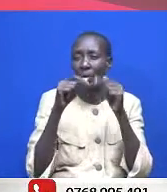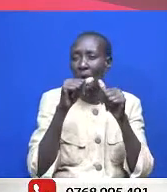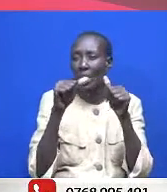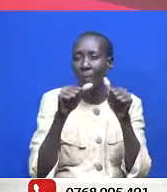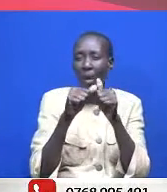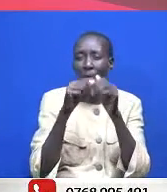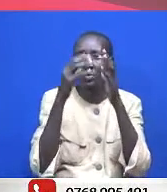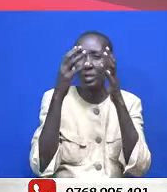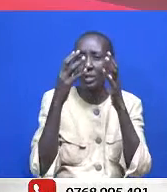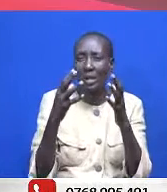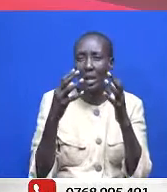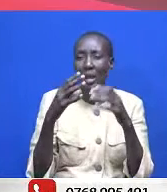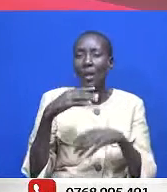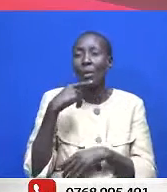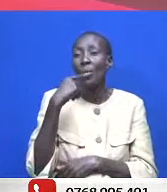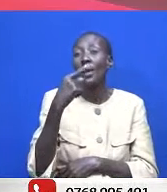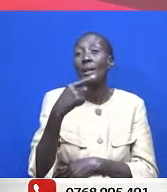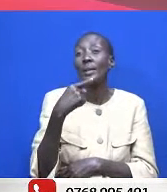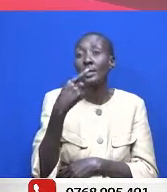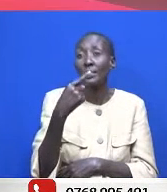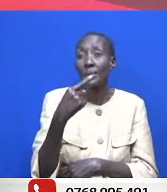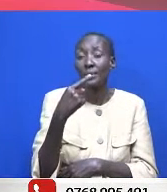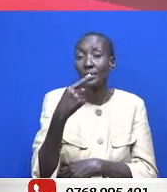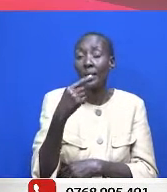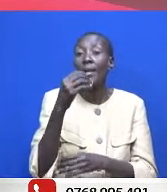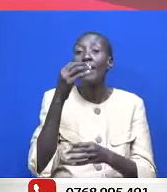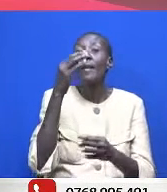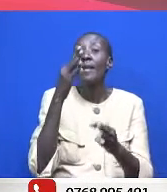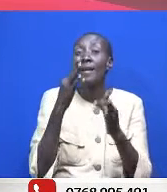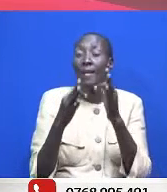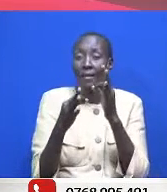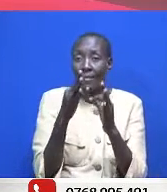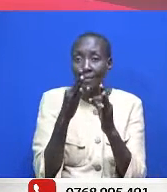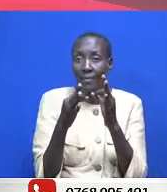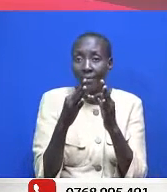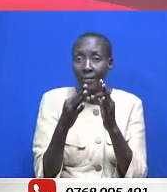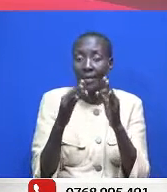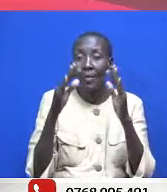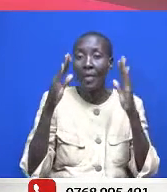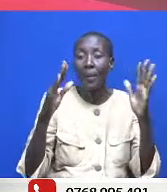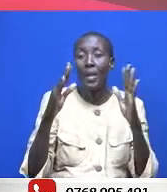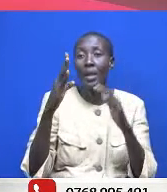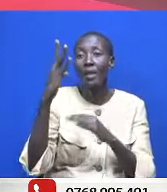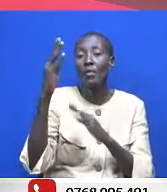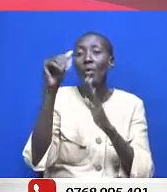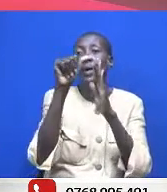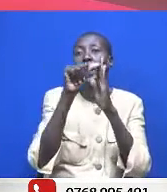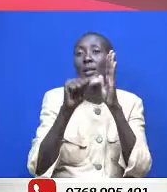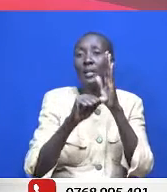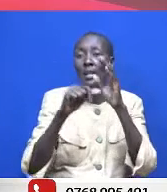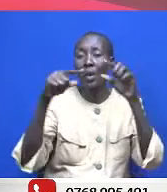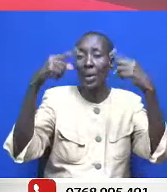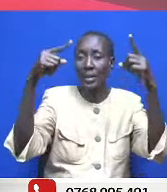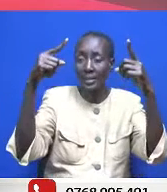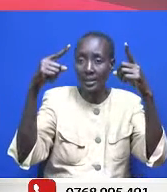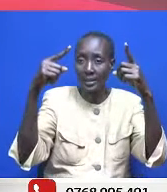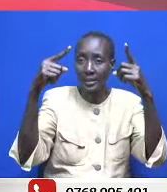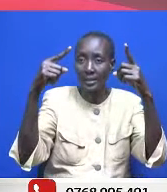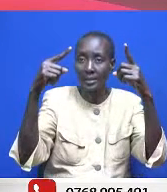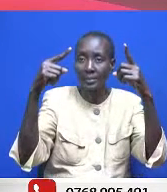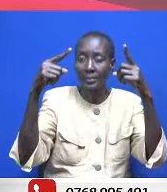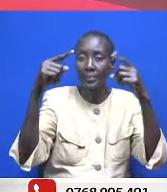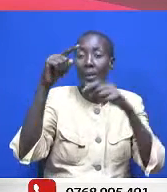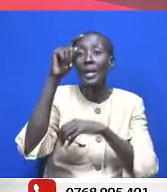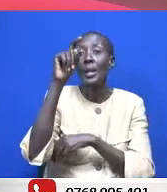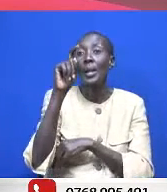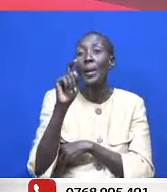hivi. Na wanasema kwamba iwapo Big Four agenda itafanikiwa sana,